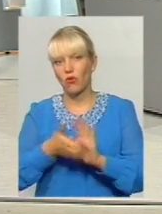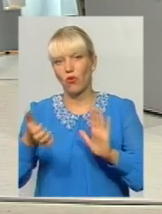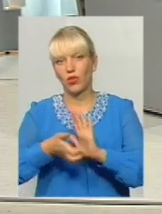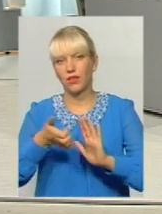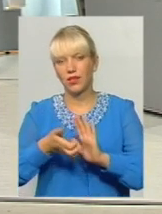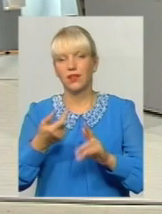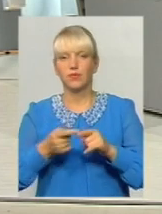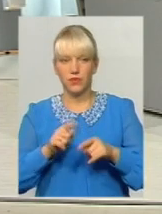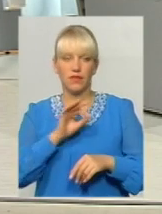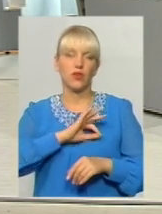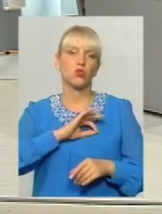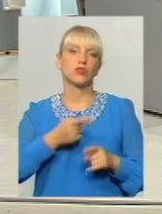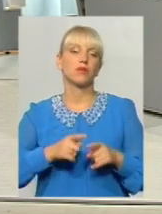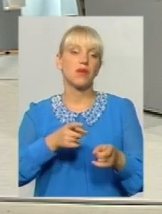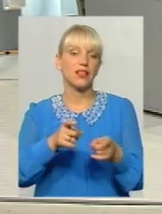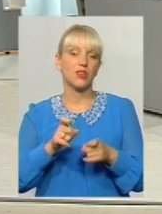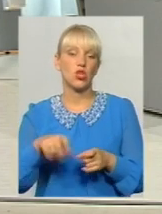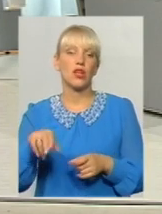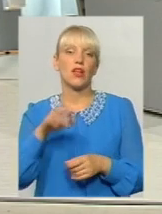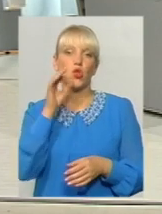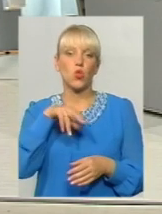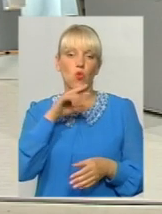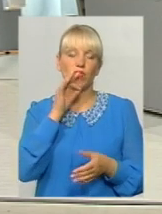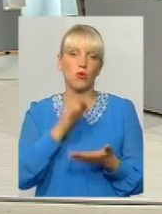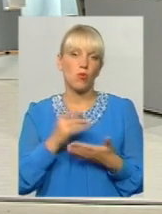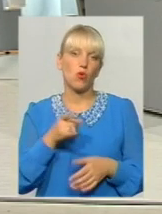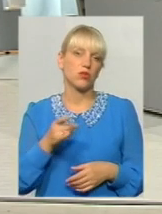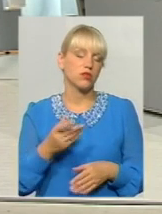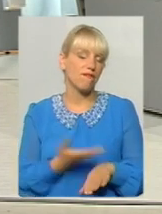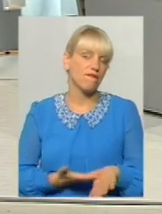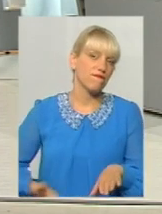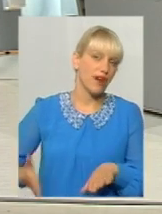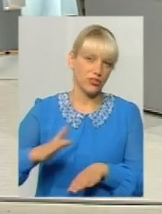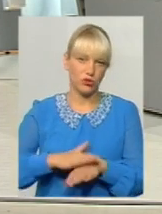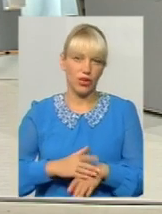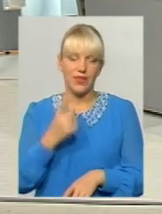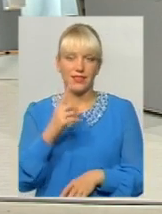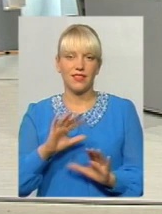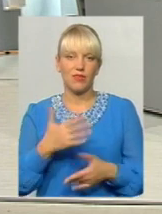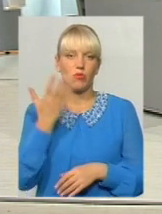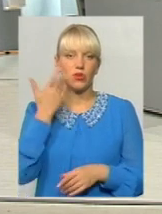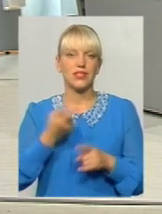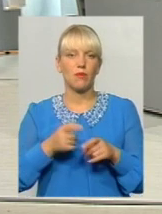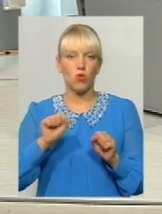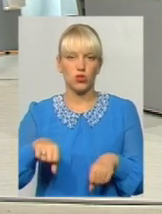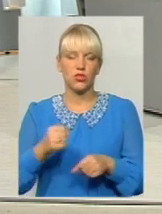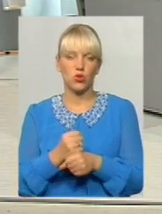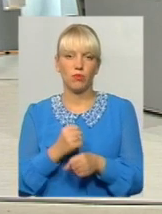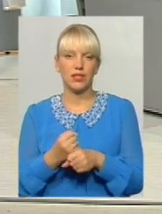це використовує, тому притягнути до відповідальності такого таксиста надзвичайно важко. Єдиний випадок, коли це можна зробити, це